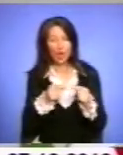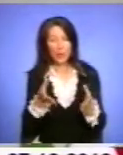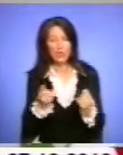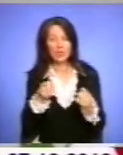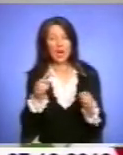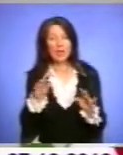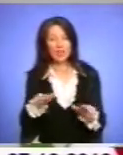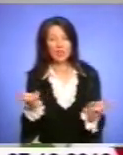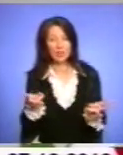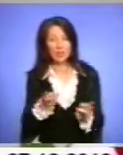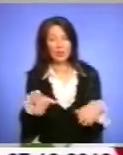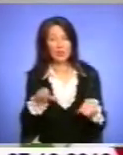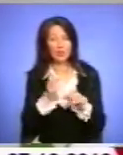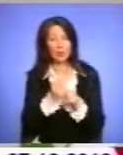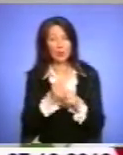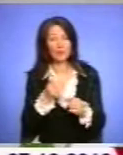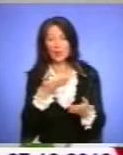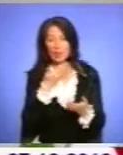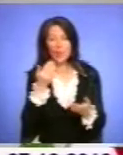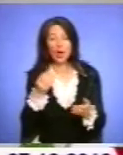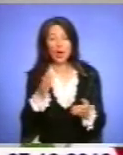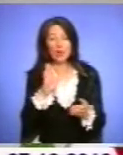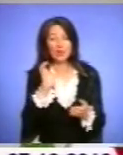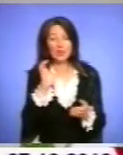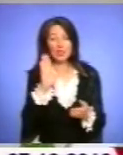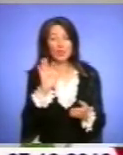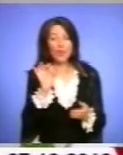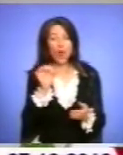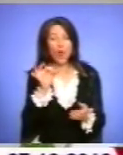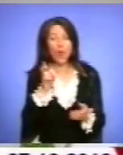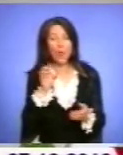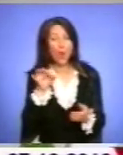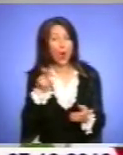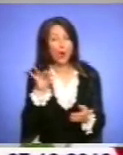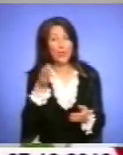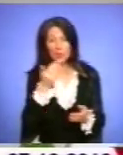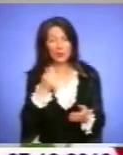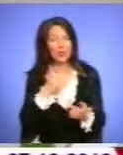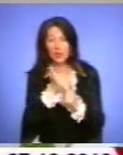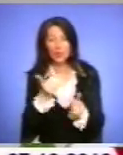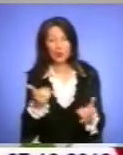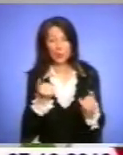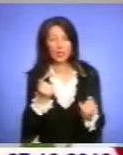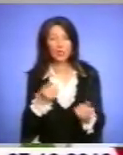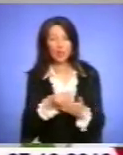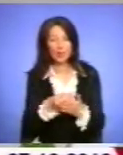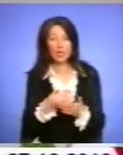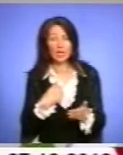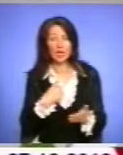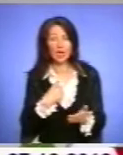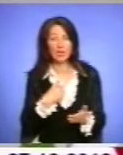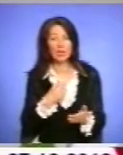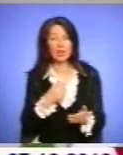сили «Свобода» ми не зможемо прийняти бюджету. І я на